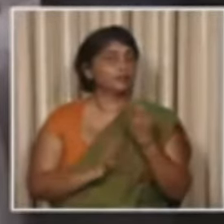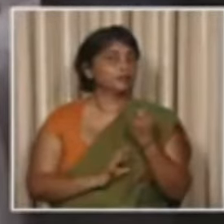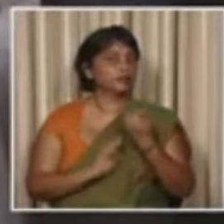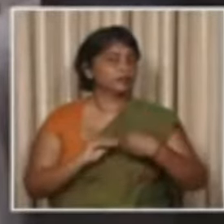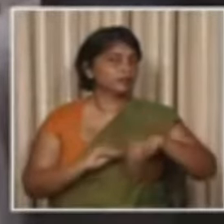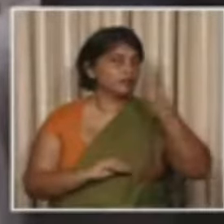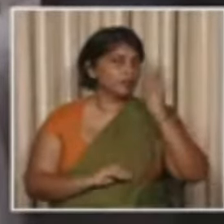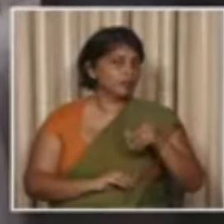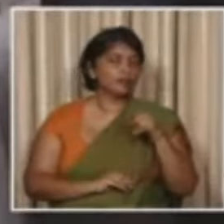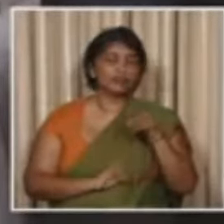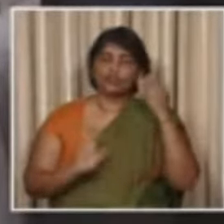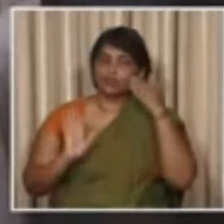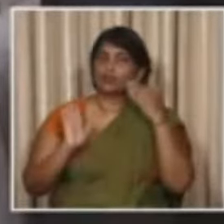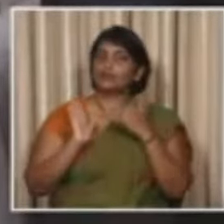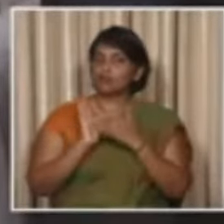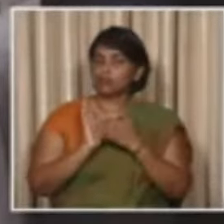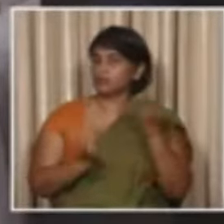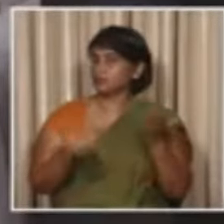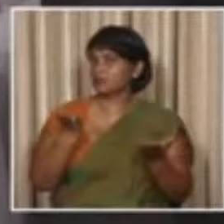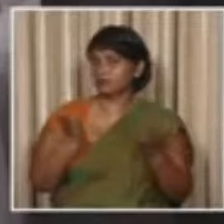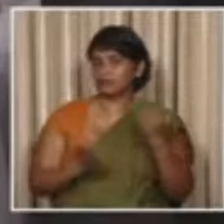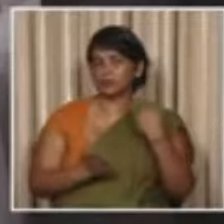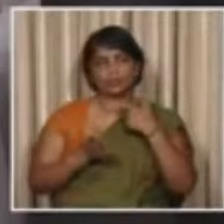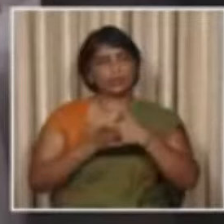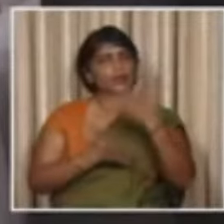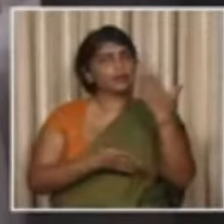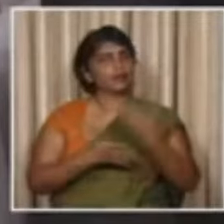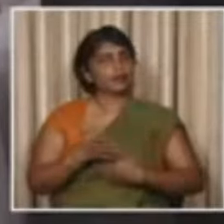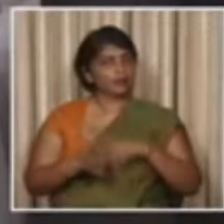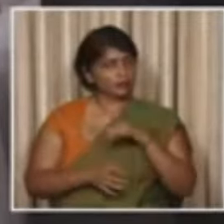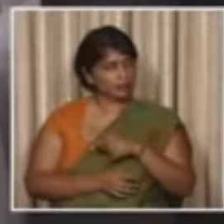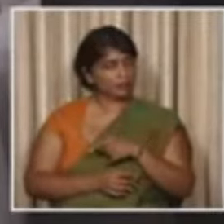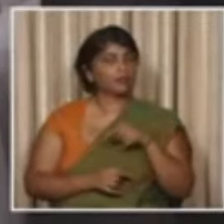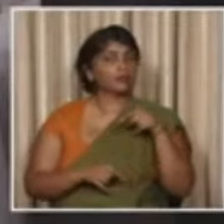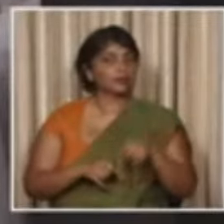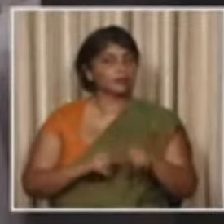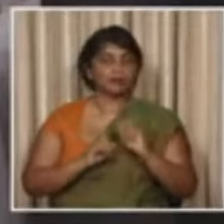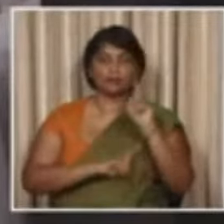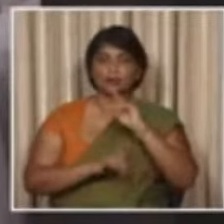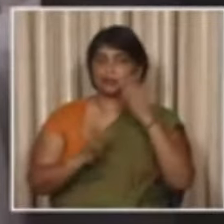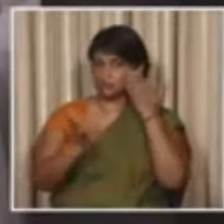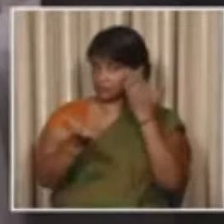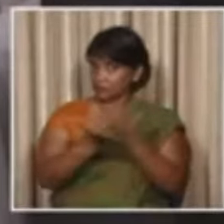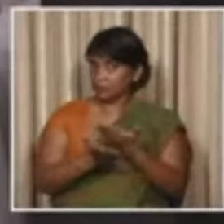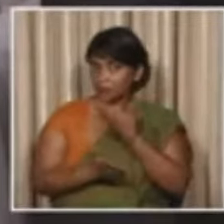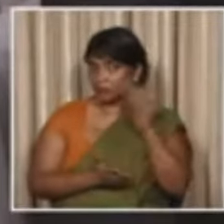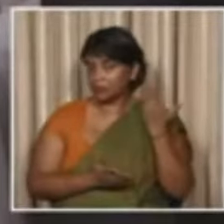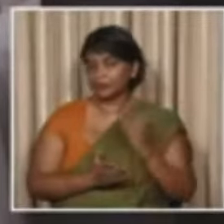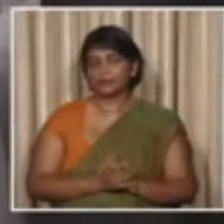වැඩිව තිබේද යන්න පිළිබඳව සංසන්දනාත්මක වාර්තාවක් මෙම සභාවට ඉදිරිපත් කළ හැකිද?